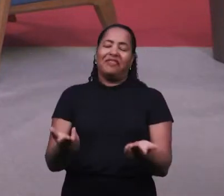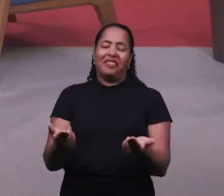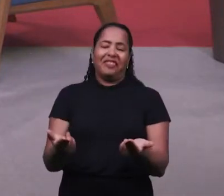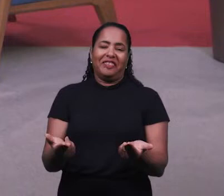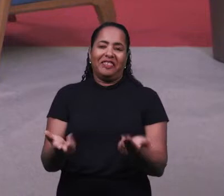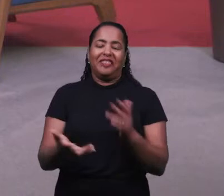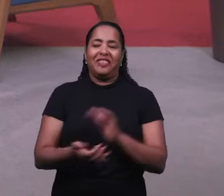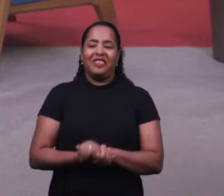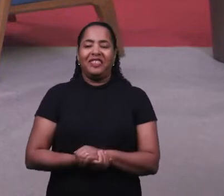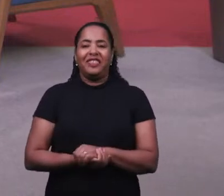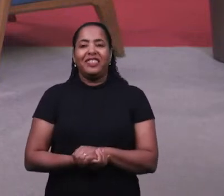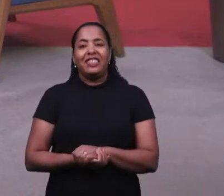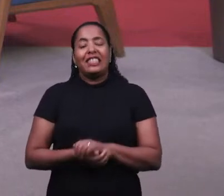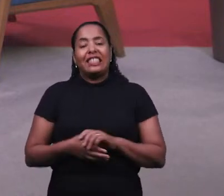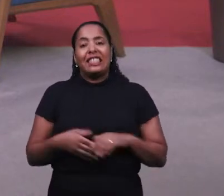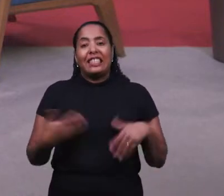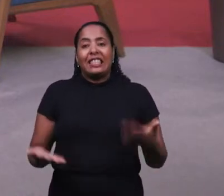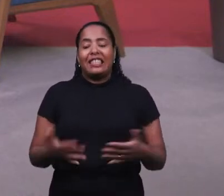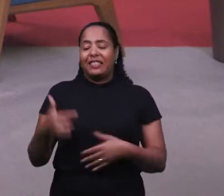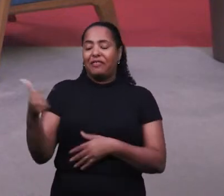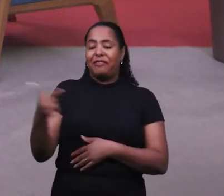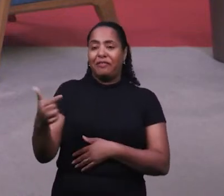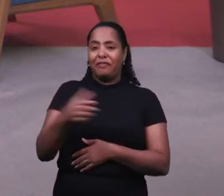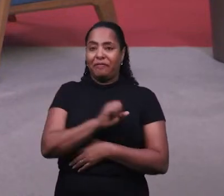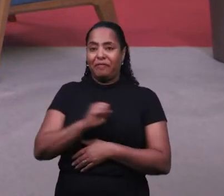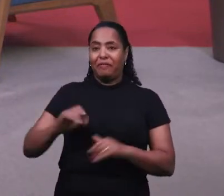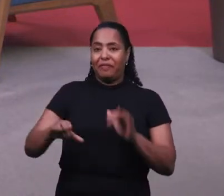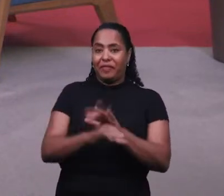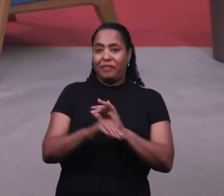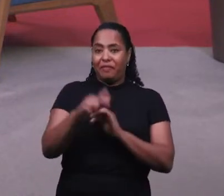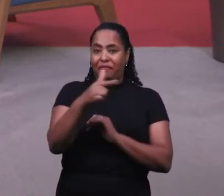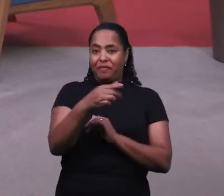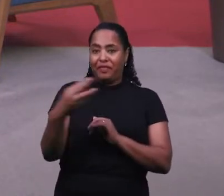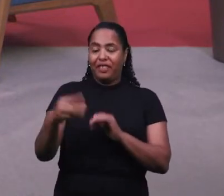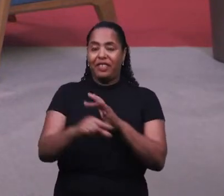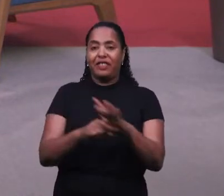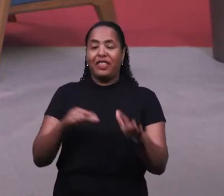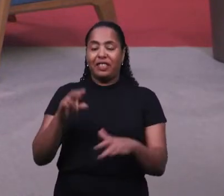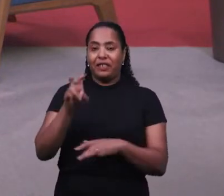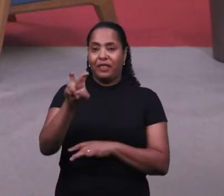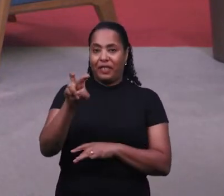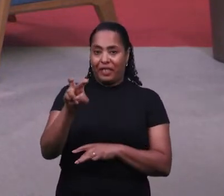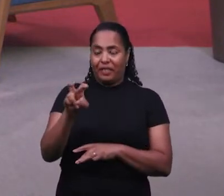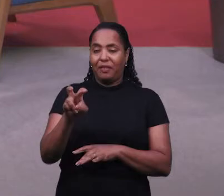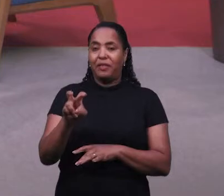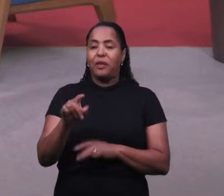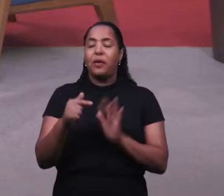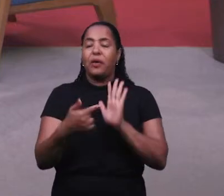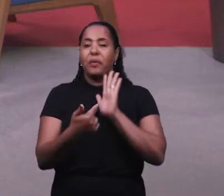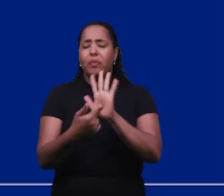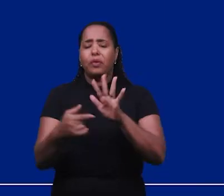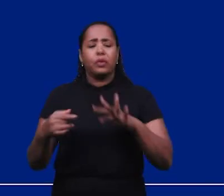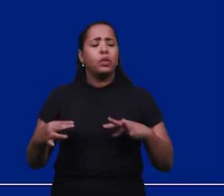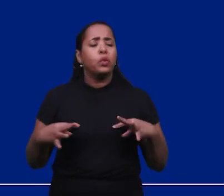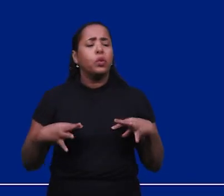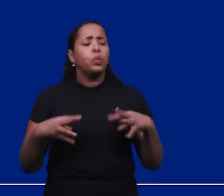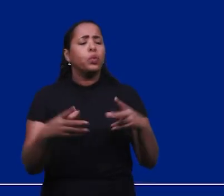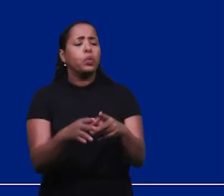va ressusciter par Dieu. Et pour finir, 2 Samuel 23, 5, une partie du verset nous dit,